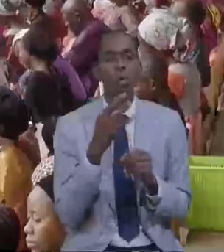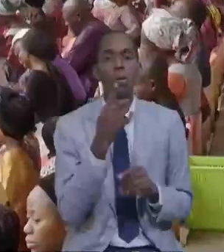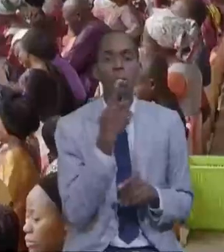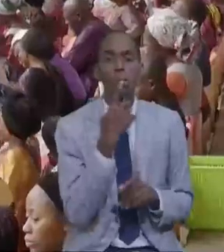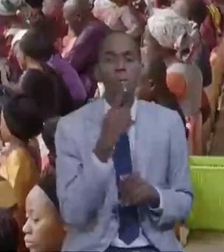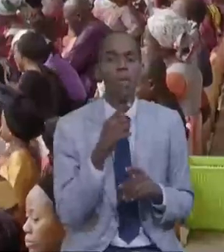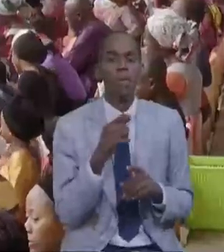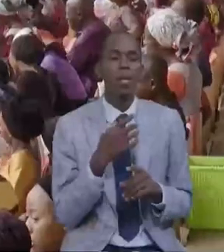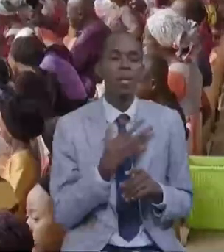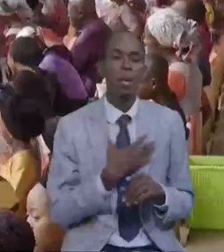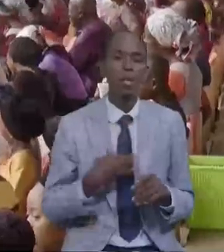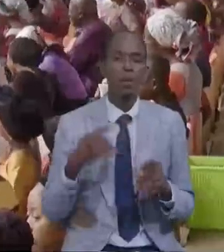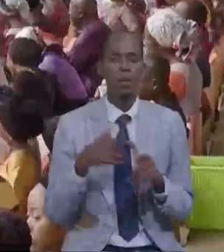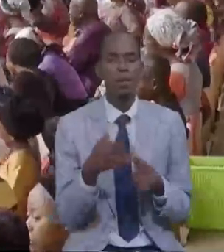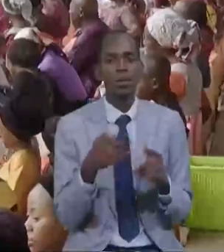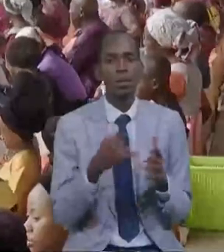il dit, c'est pourquoi